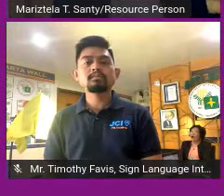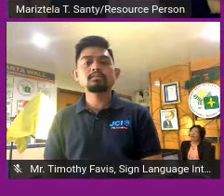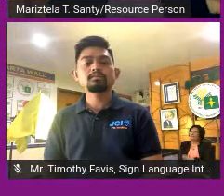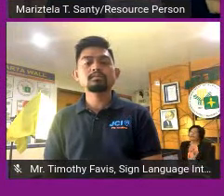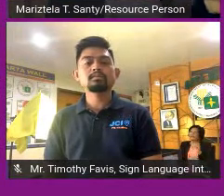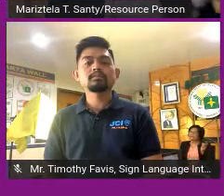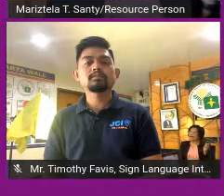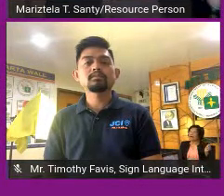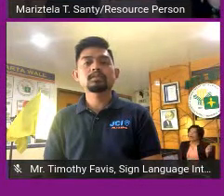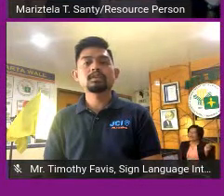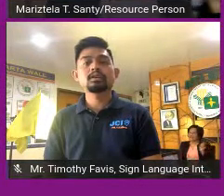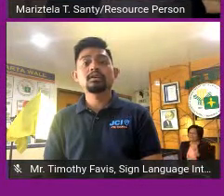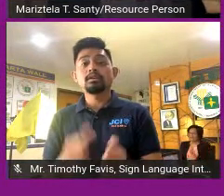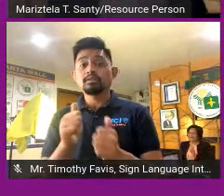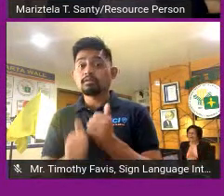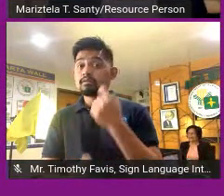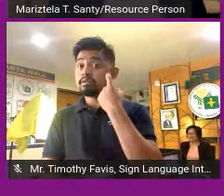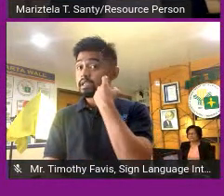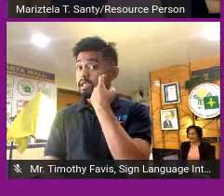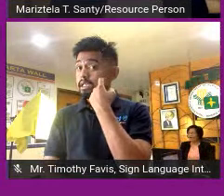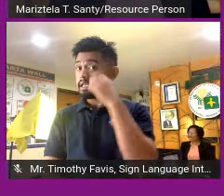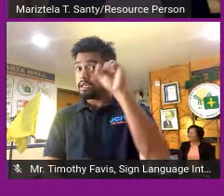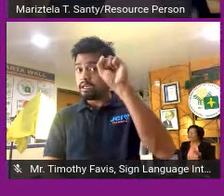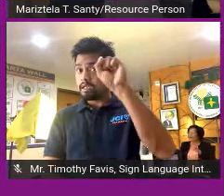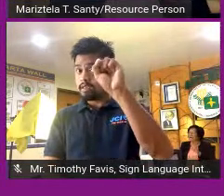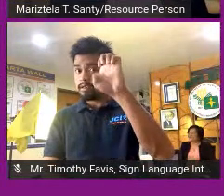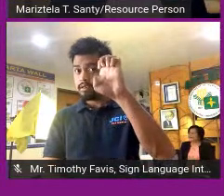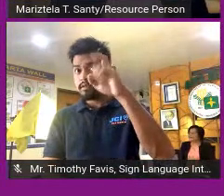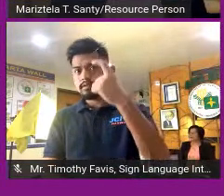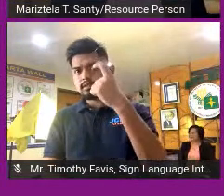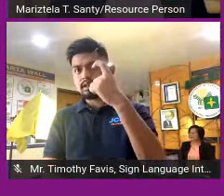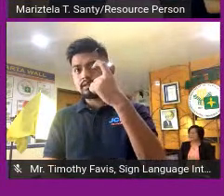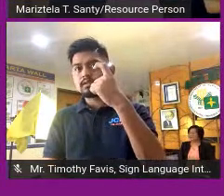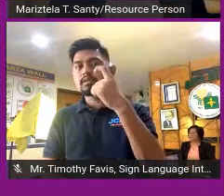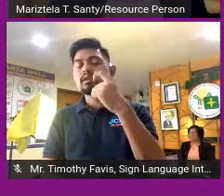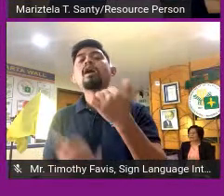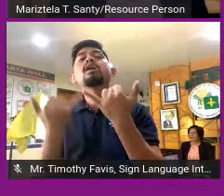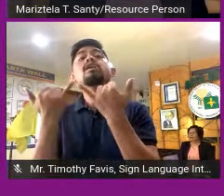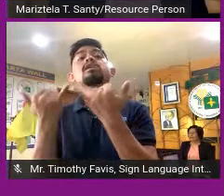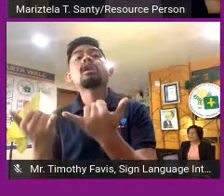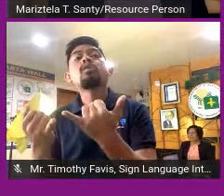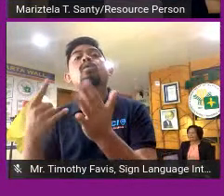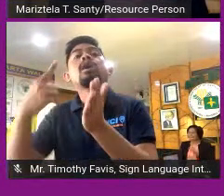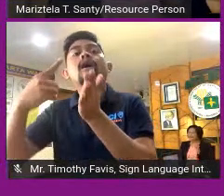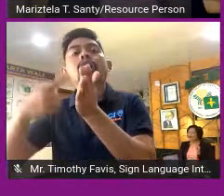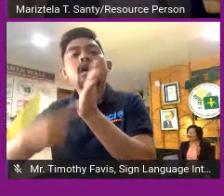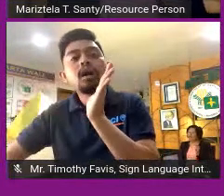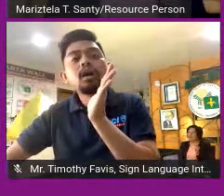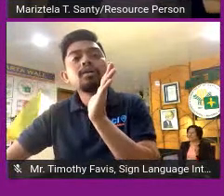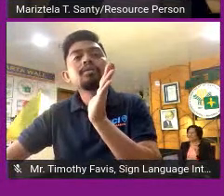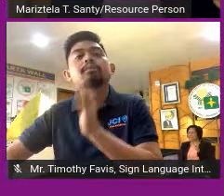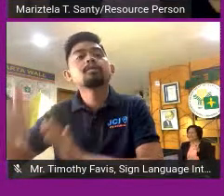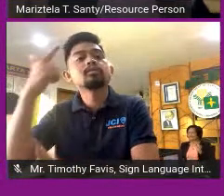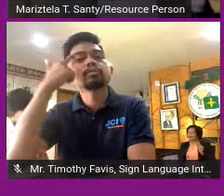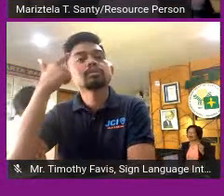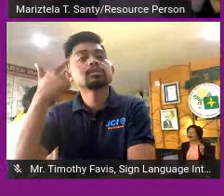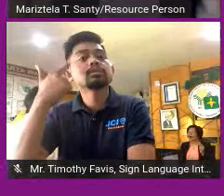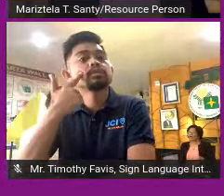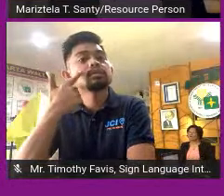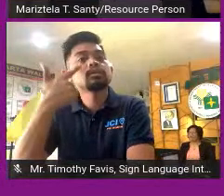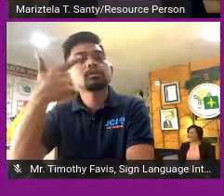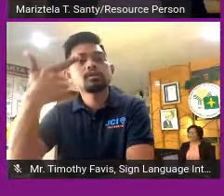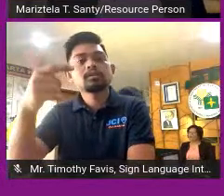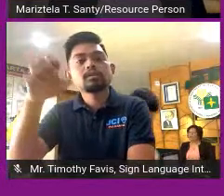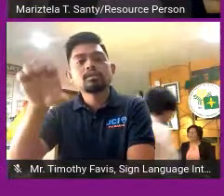So, kung ang sex ay kasarian, ano naman ang gender? It is annoying na kuminsan ang